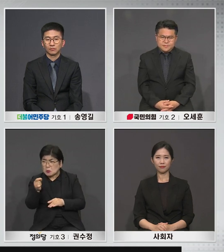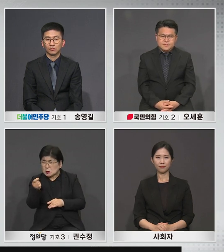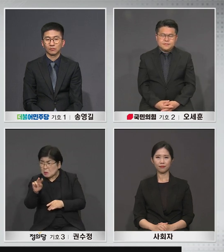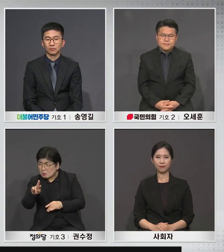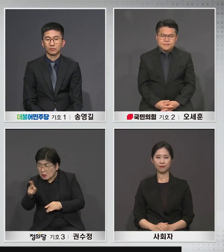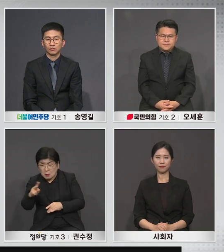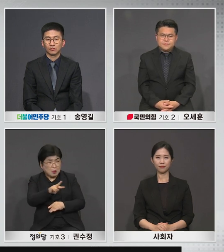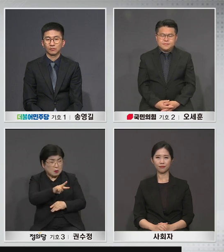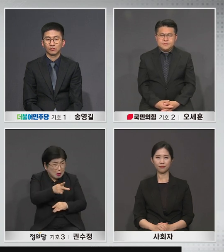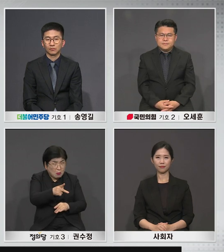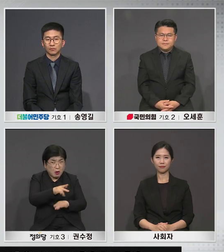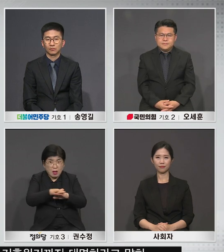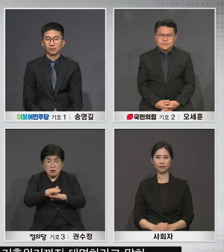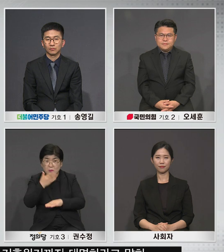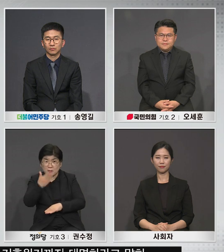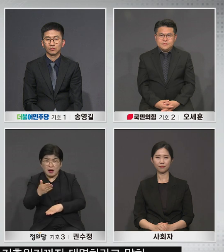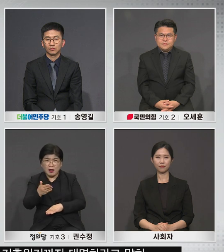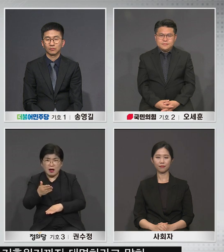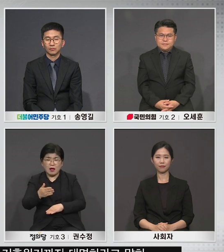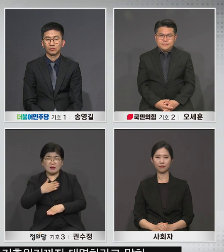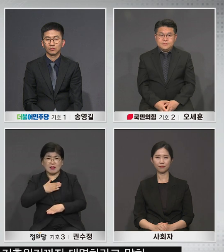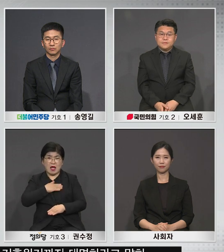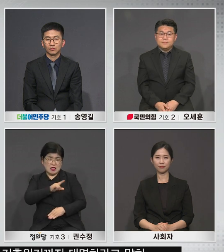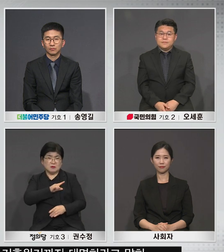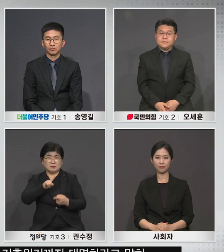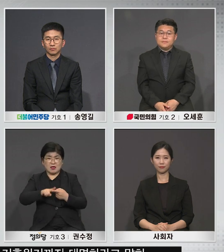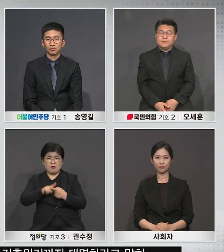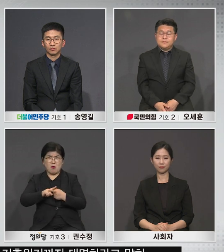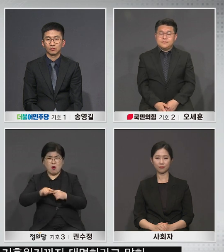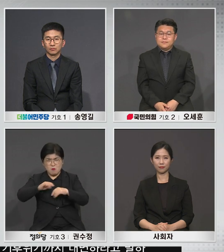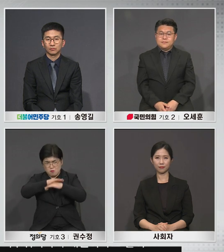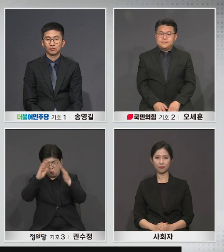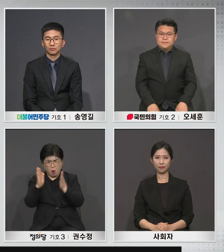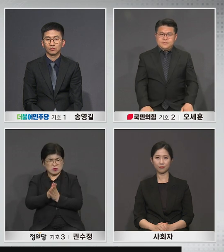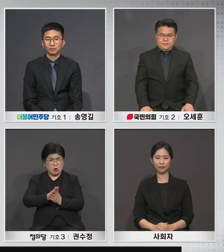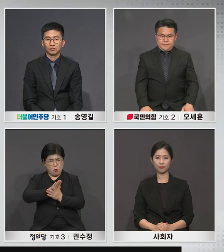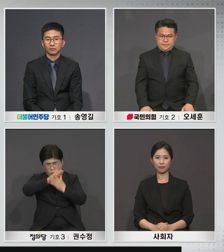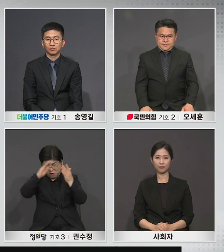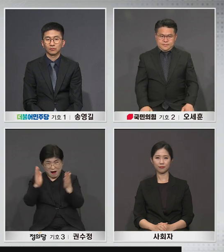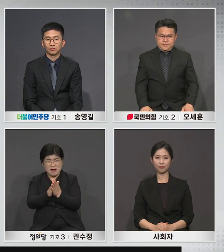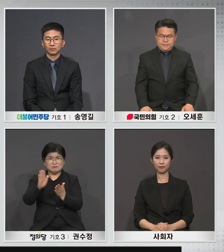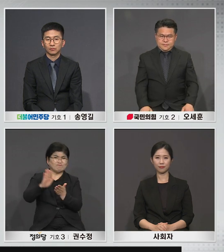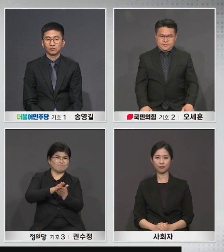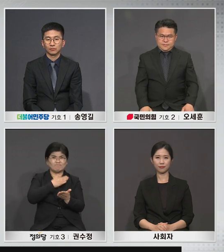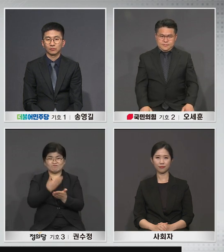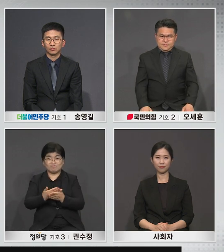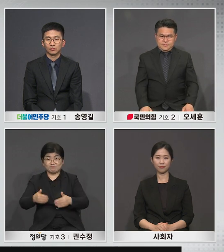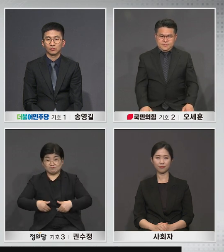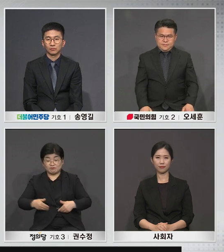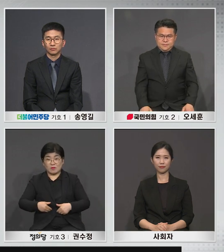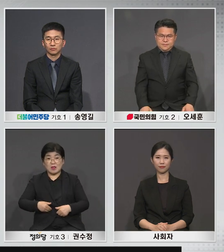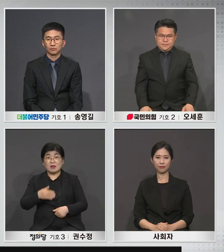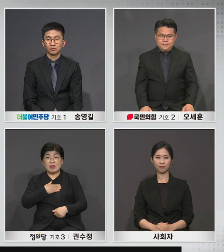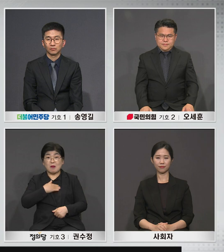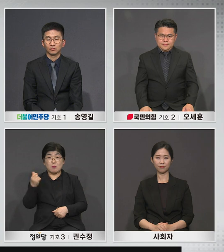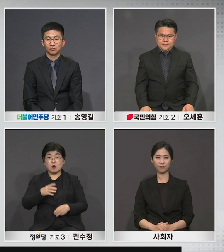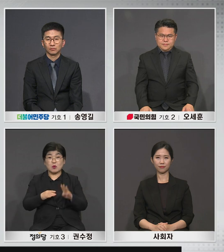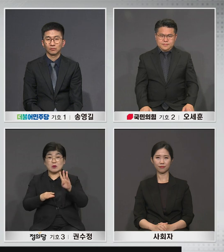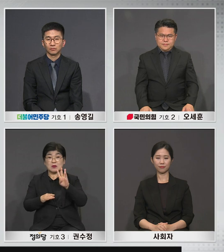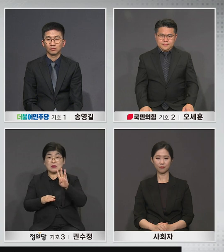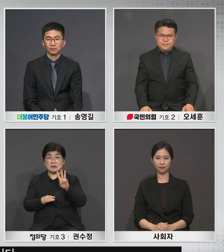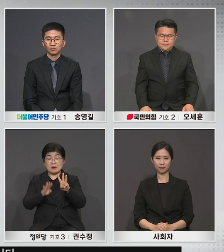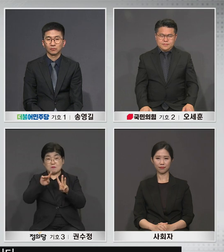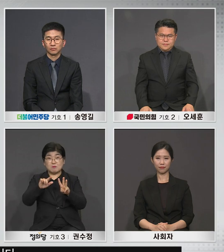해결될 수 없습니다. 권수정의 이름처럼 이제는 전면적인 수정이 필요합니다. 저 기후 3번 정의당에게